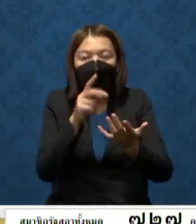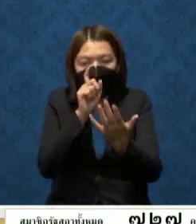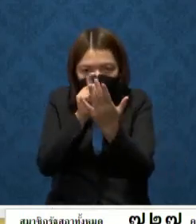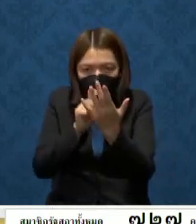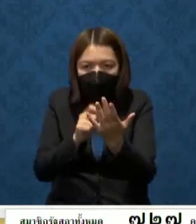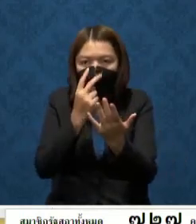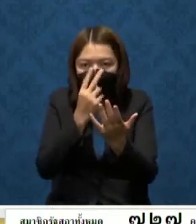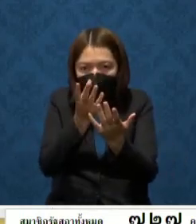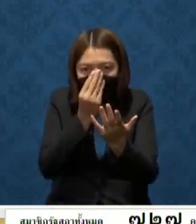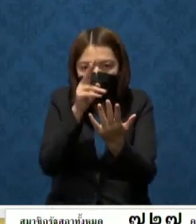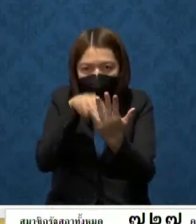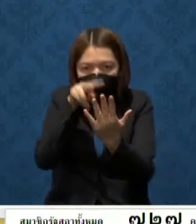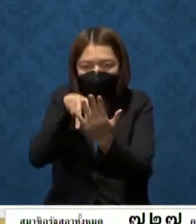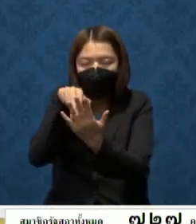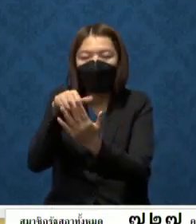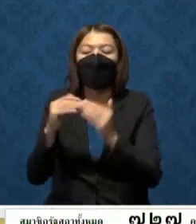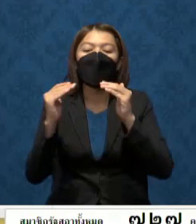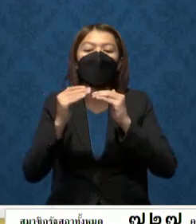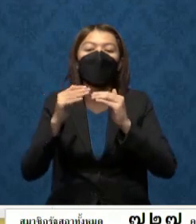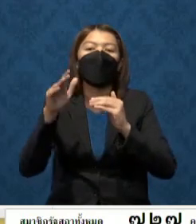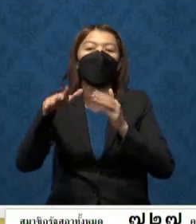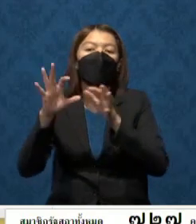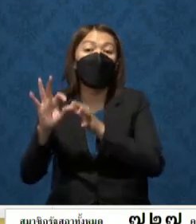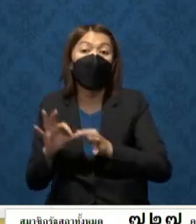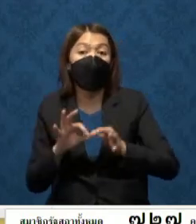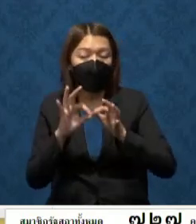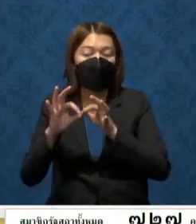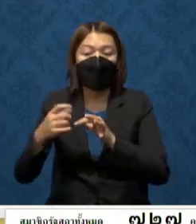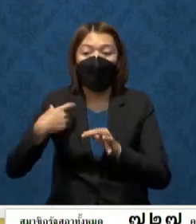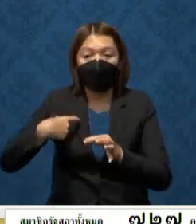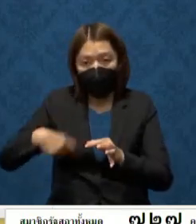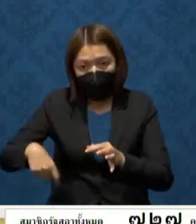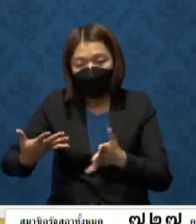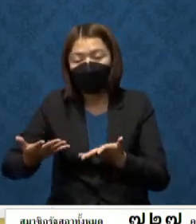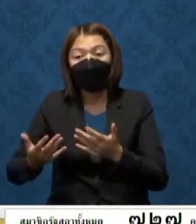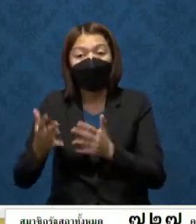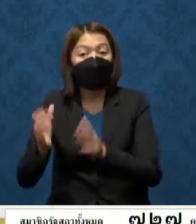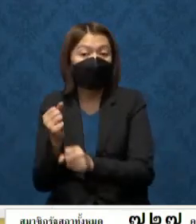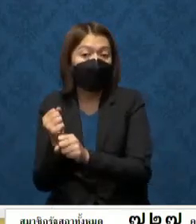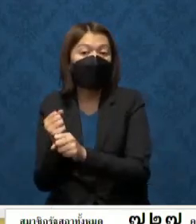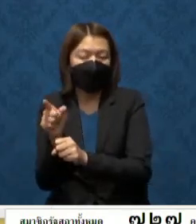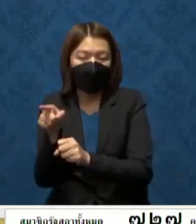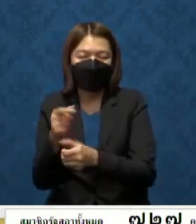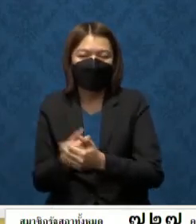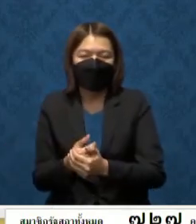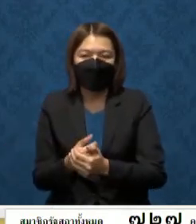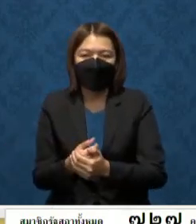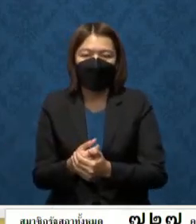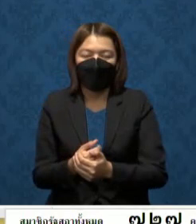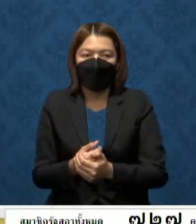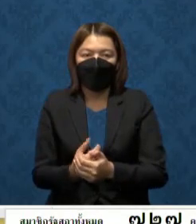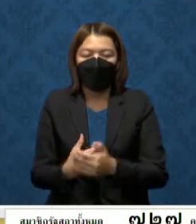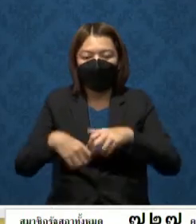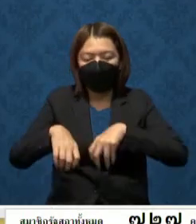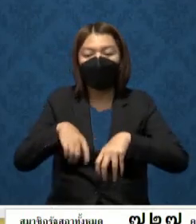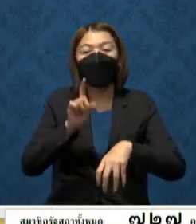ตรนี้ก็กำหนดให้เป็สิขของผู้มส่นเกี่ยวข้องนอกด่นี้ยังกำหนดให้หน่วยงานใกระบวนการยดธรรจะตองจัดให้มี